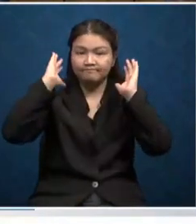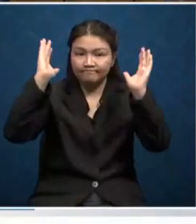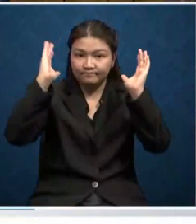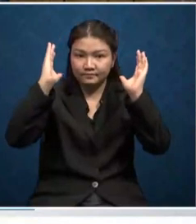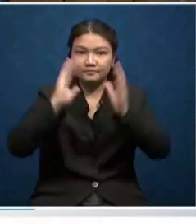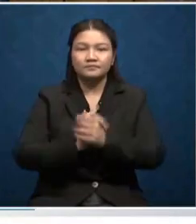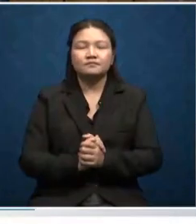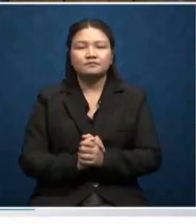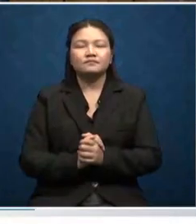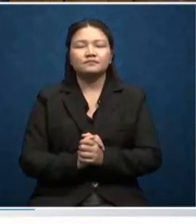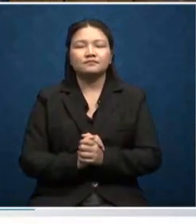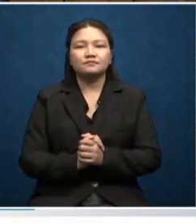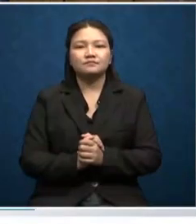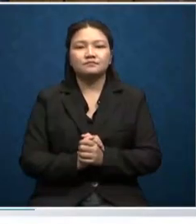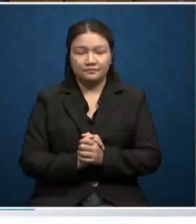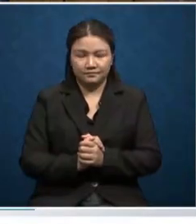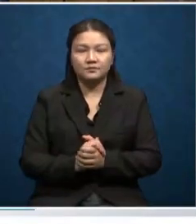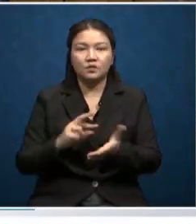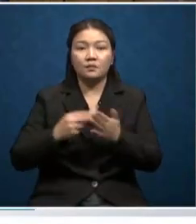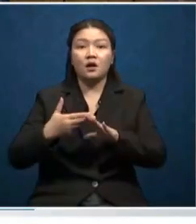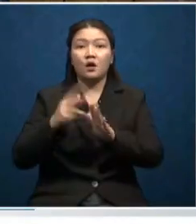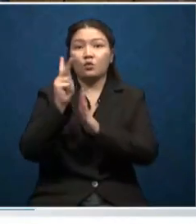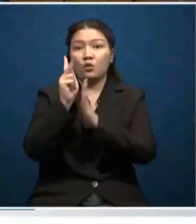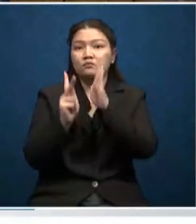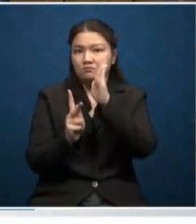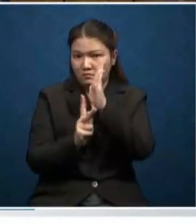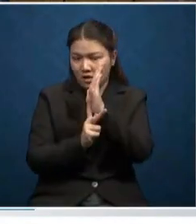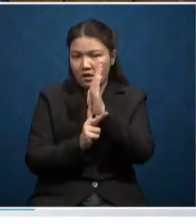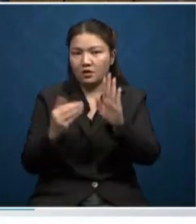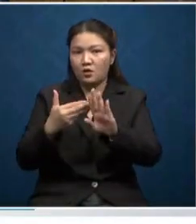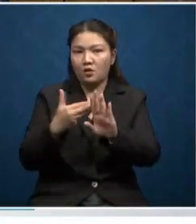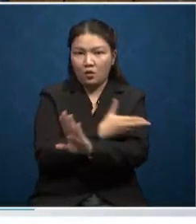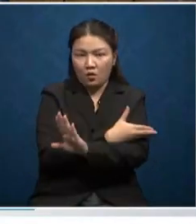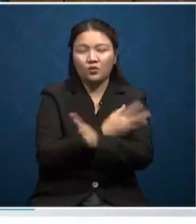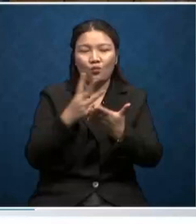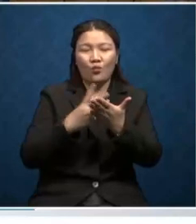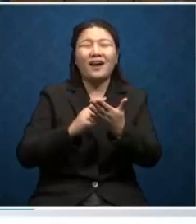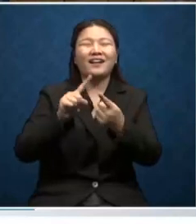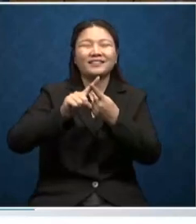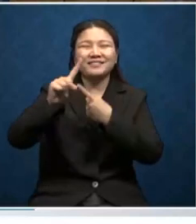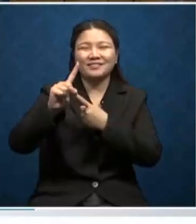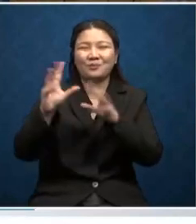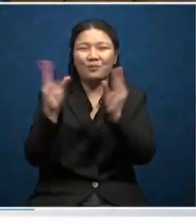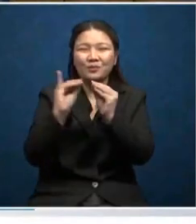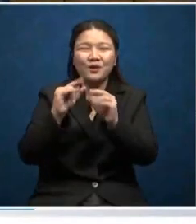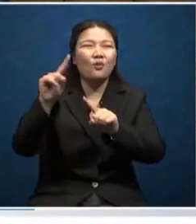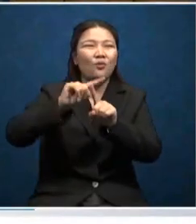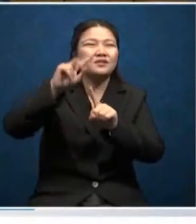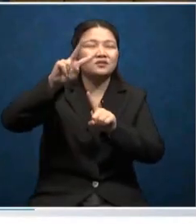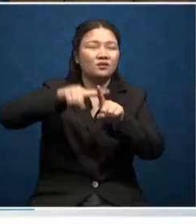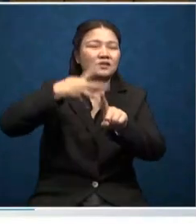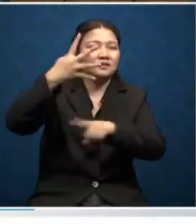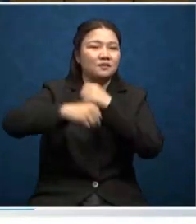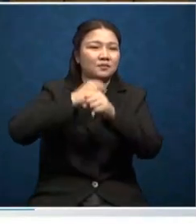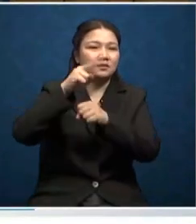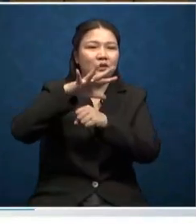ด้วยก่อนหน้าที่ร่างกฎหมายฉบับนี้จะได้พิจารณาในวาระที่ 1ในวุฒิสภาเมื่อวันที่2เมษายน